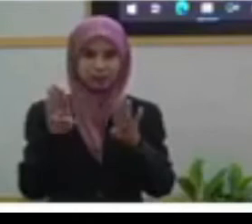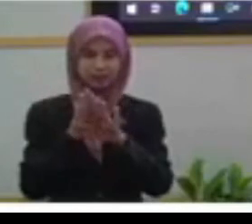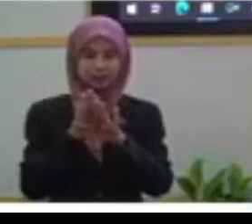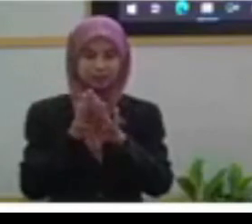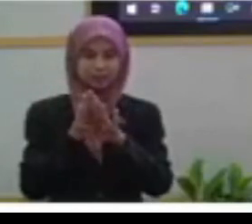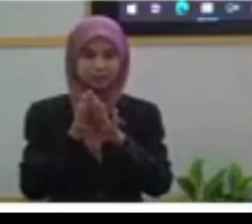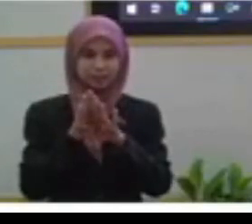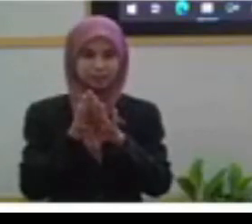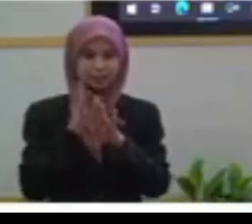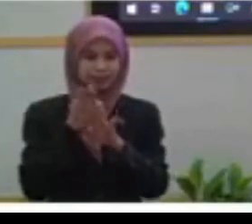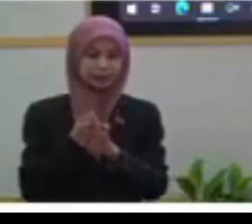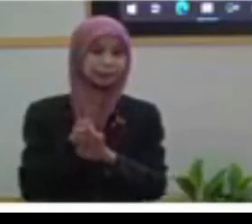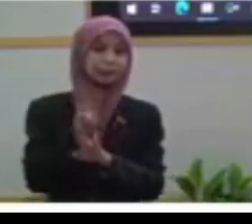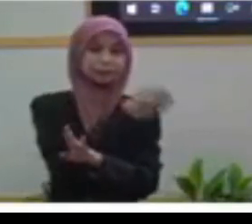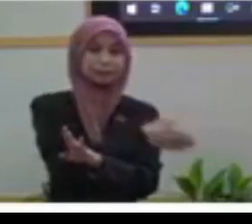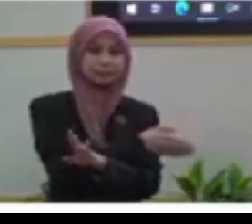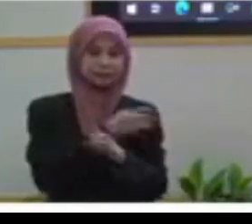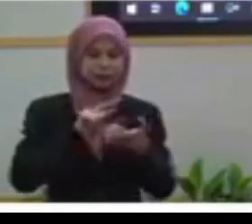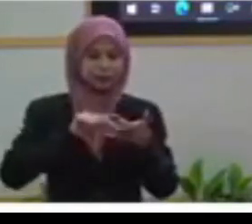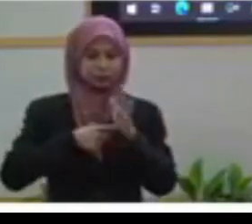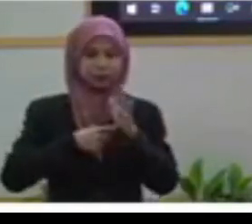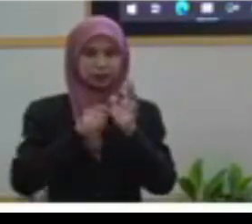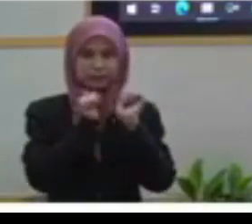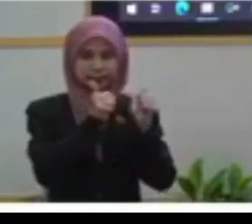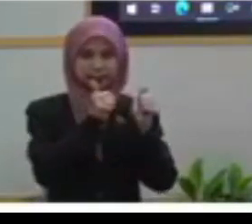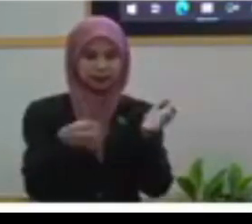Bukan sebelum pada ni lagi. Masa daftar.